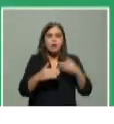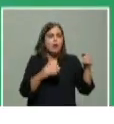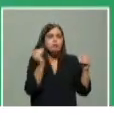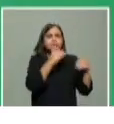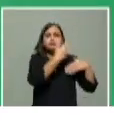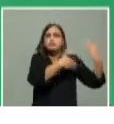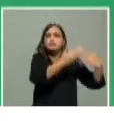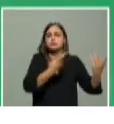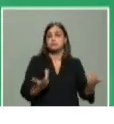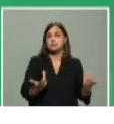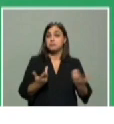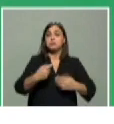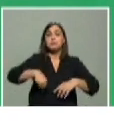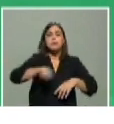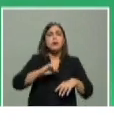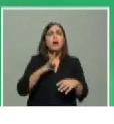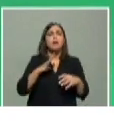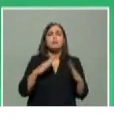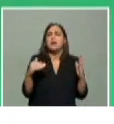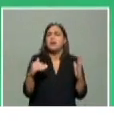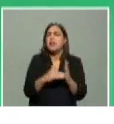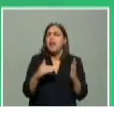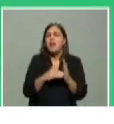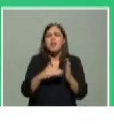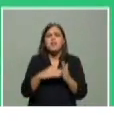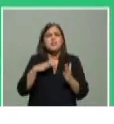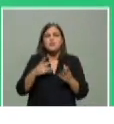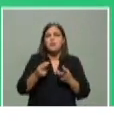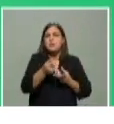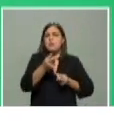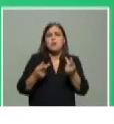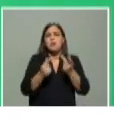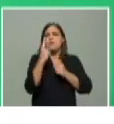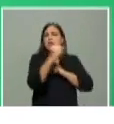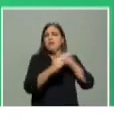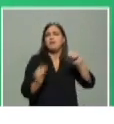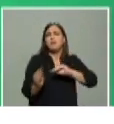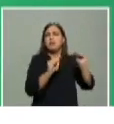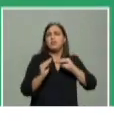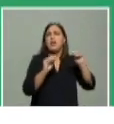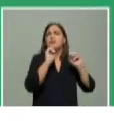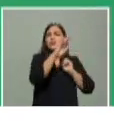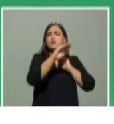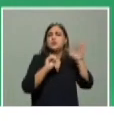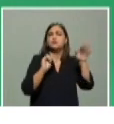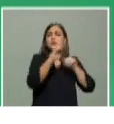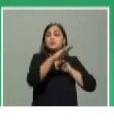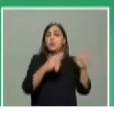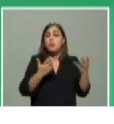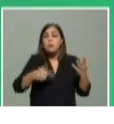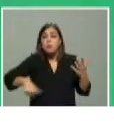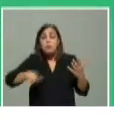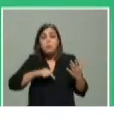πως οι συνεδριάσεις επιτροπής αυτής της Βουλής είναι απόρριτες, είναι κλειστές. Άρα δεν μπορούμε εμείς να είμαστε μέσα